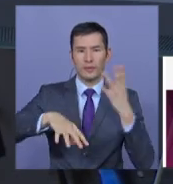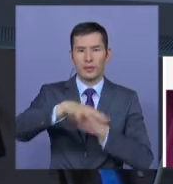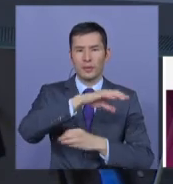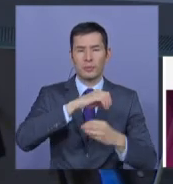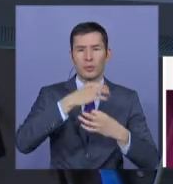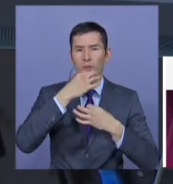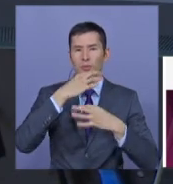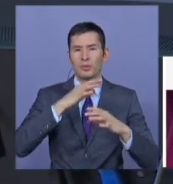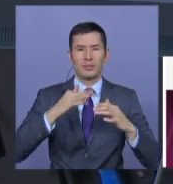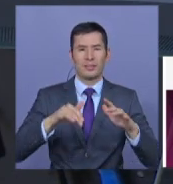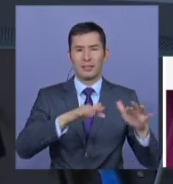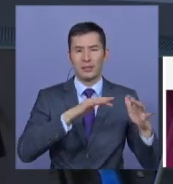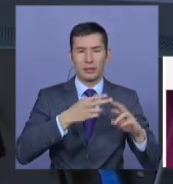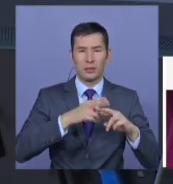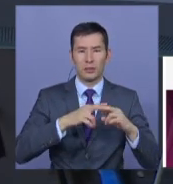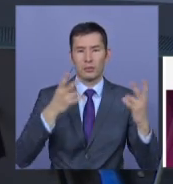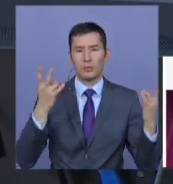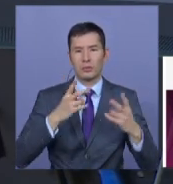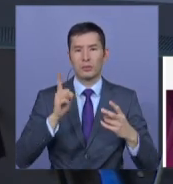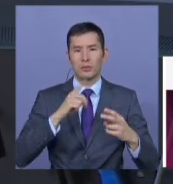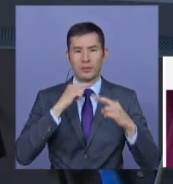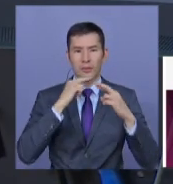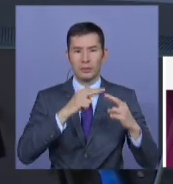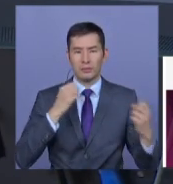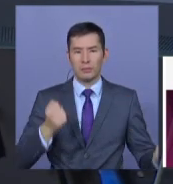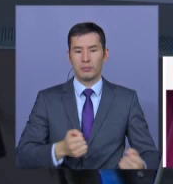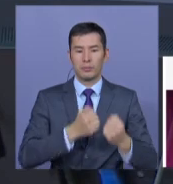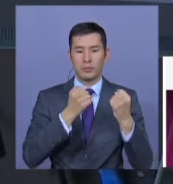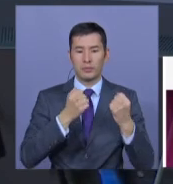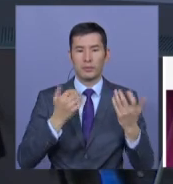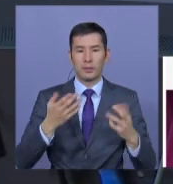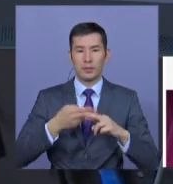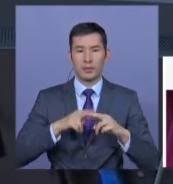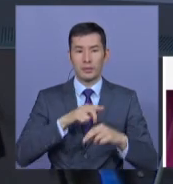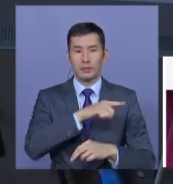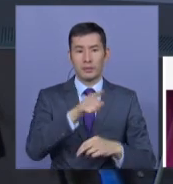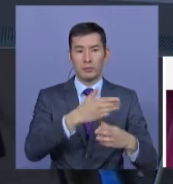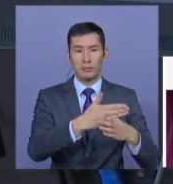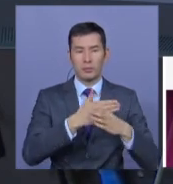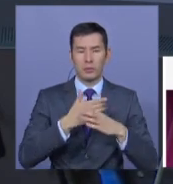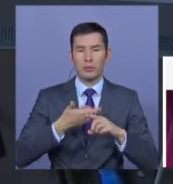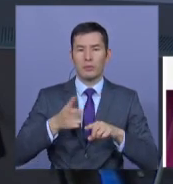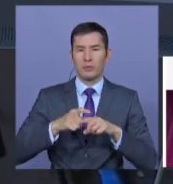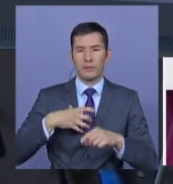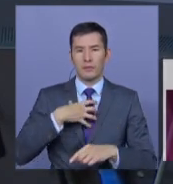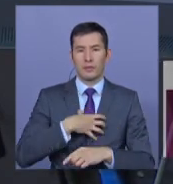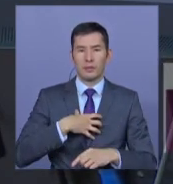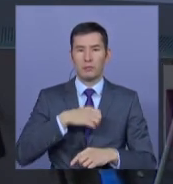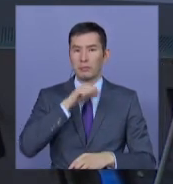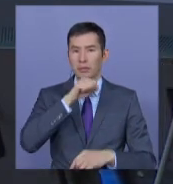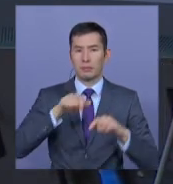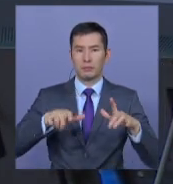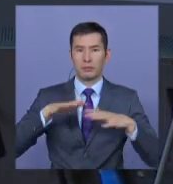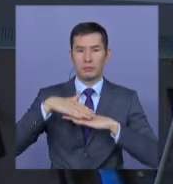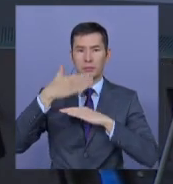салаларын цифрландыру бойынша жұмысты жандандыруды тапсырды. Сондықтан сіздердің көмектеріңіз біз үшін маңызды. Құрылған IT кеңестің аясында біз